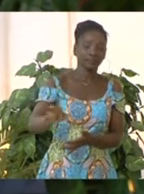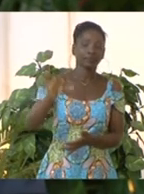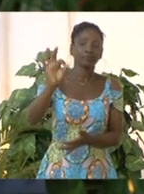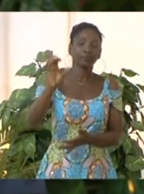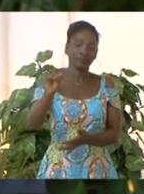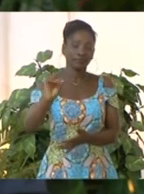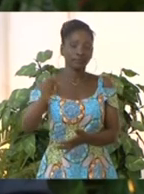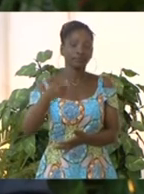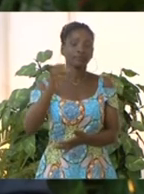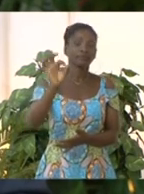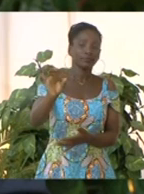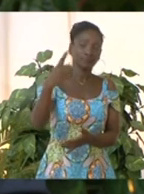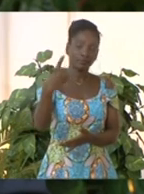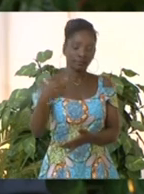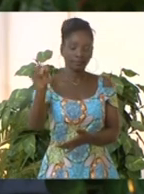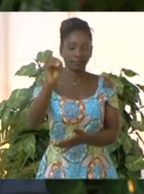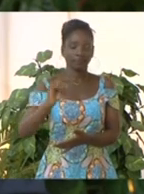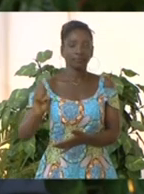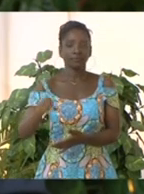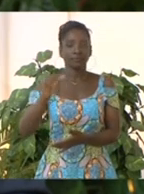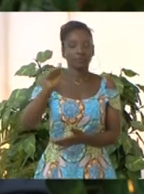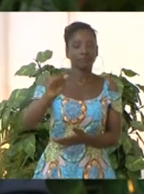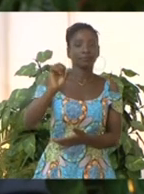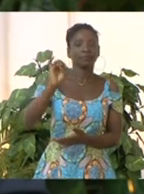90,91%. Afingé Saint-Pascal,